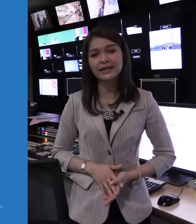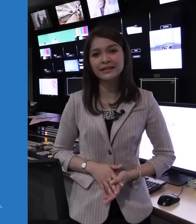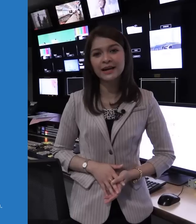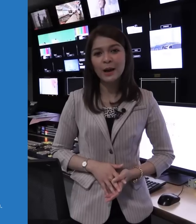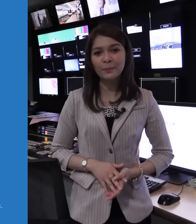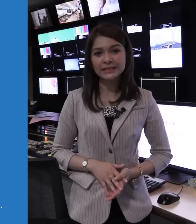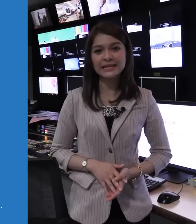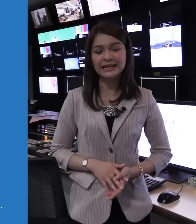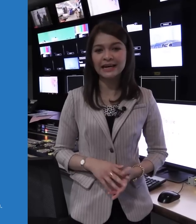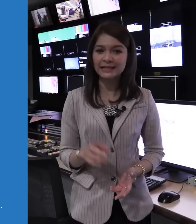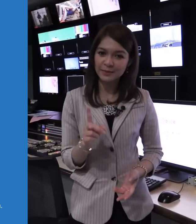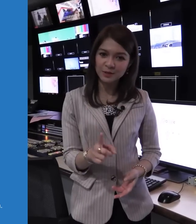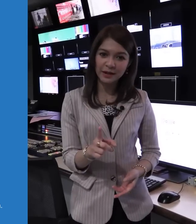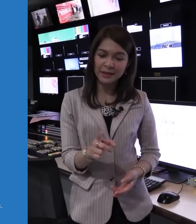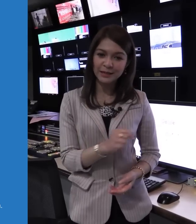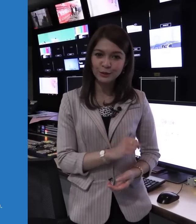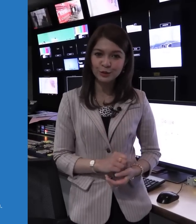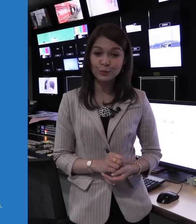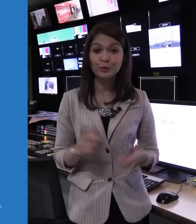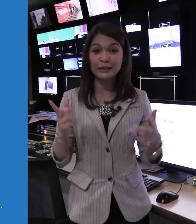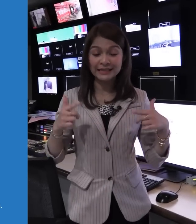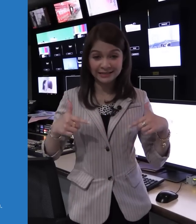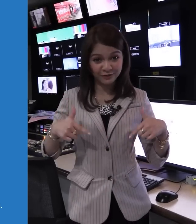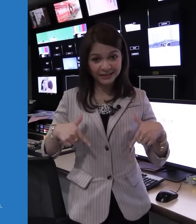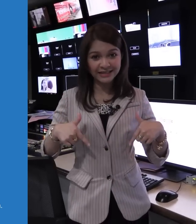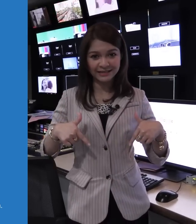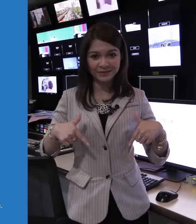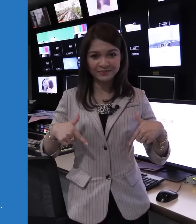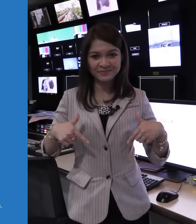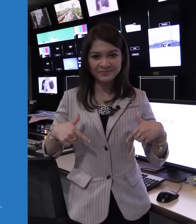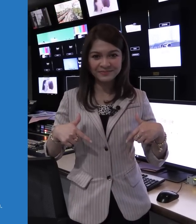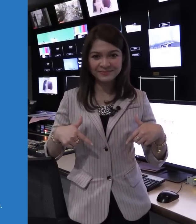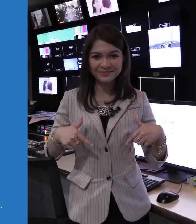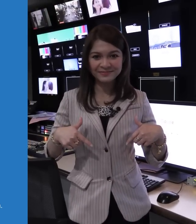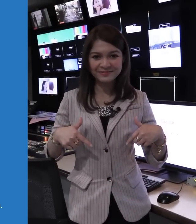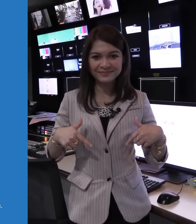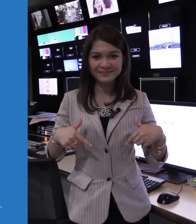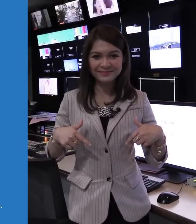dalam dan luar negara, pastikan anda subscribe YouTube Buletin TV3.